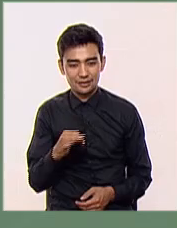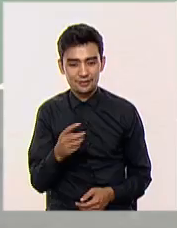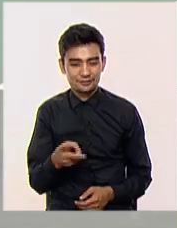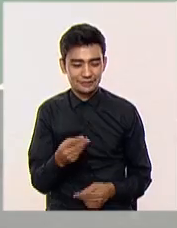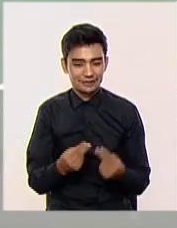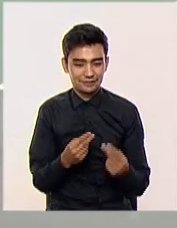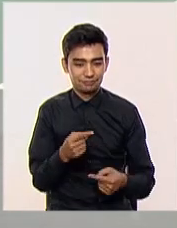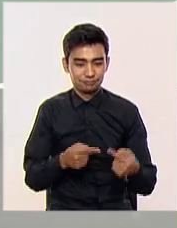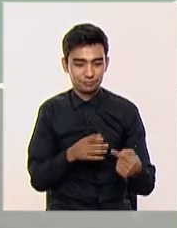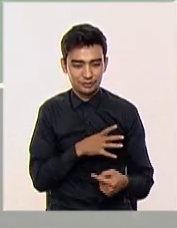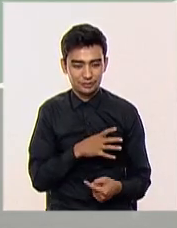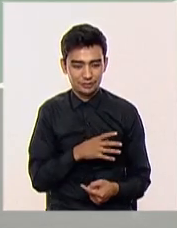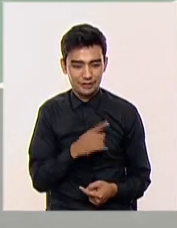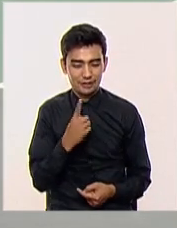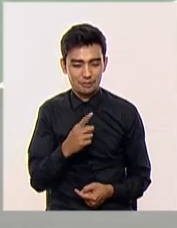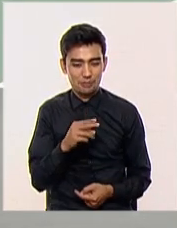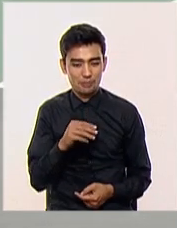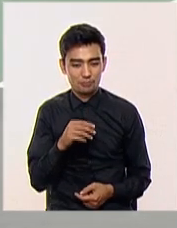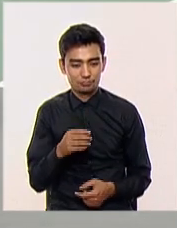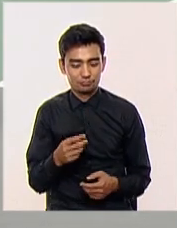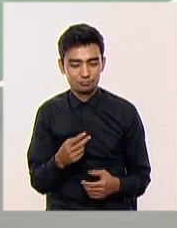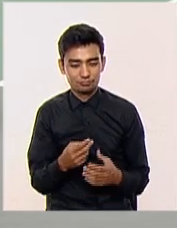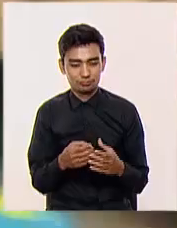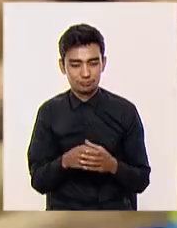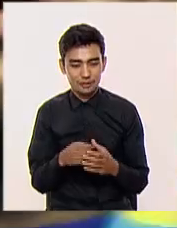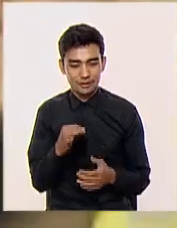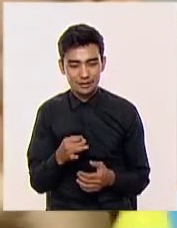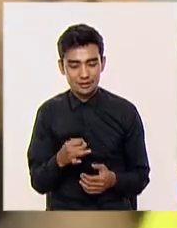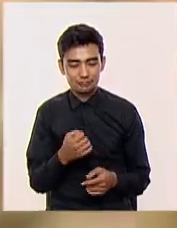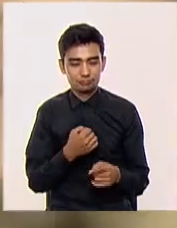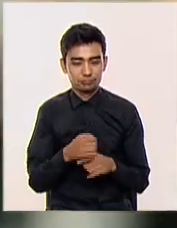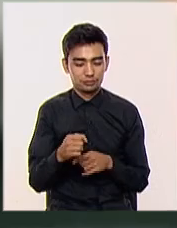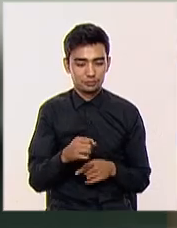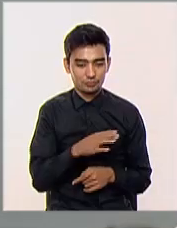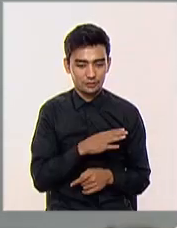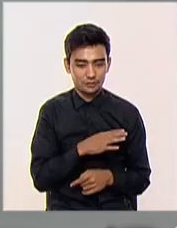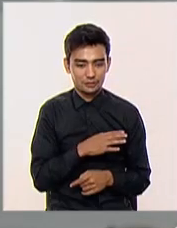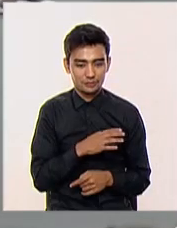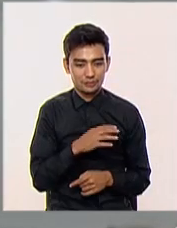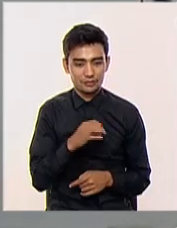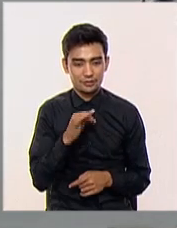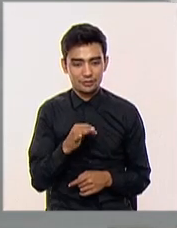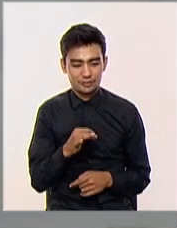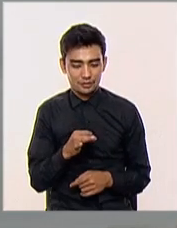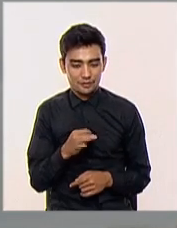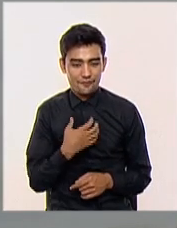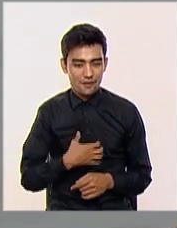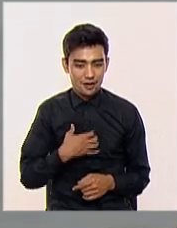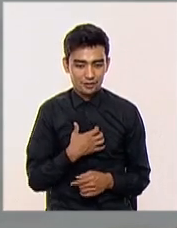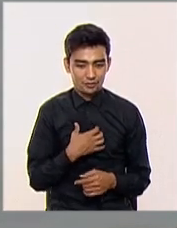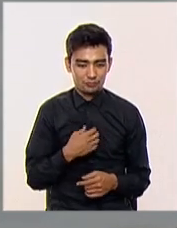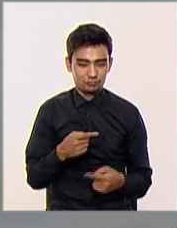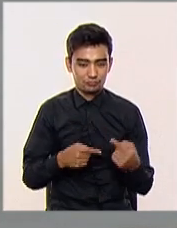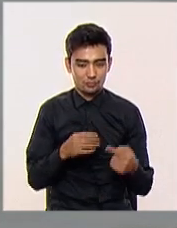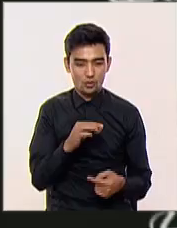сыграли с соперниками парный матч. Ребята спасли общую ситуацию и, победив, принесли сборной очень важное турнирное